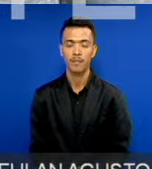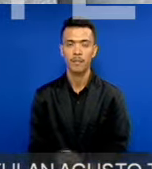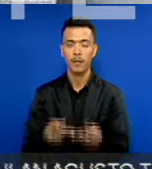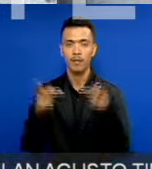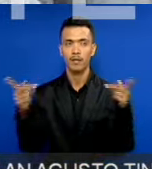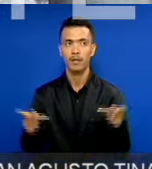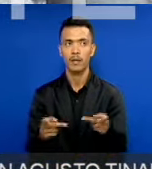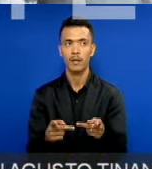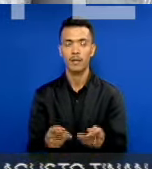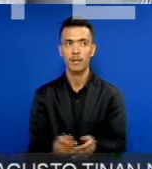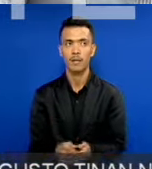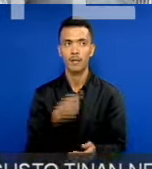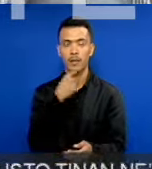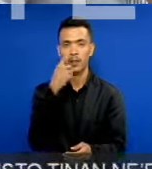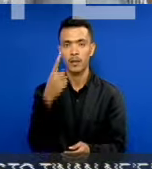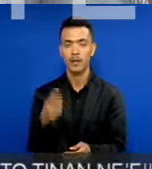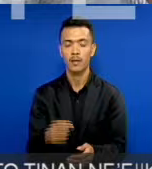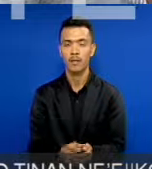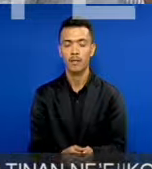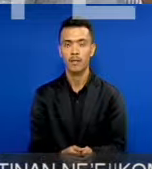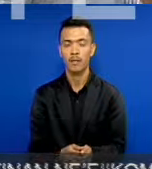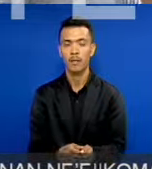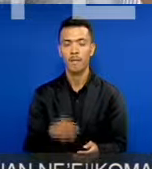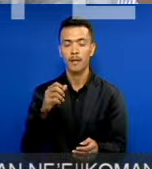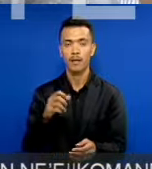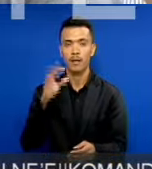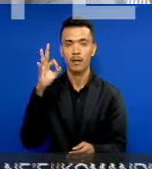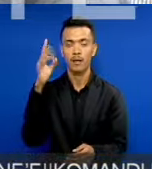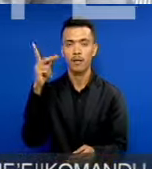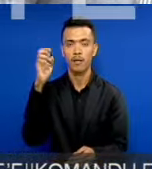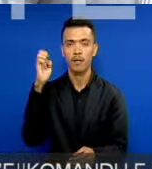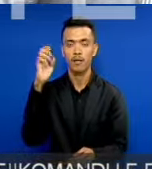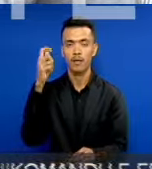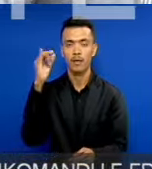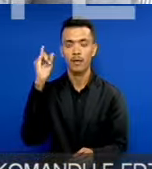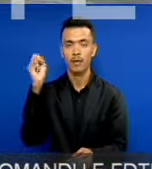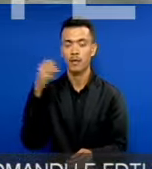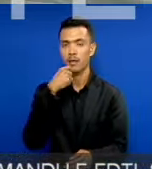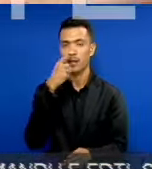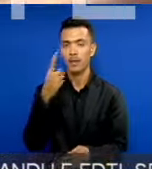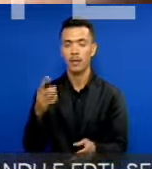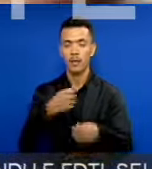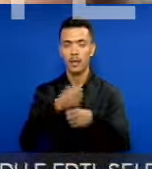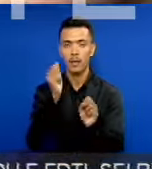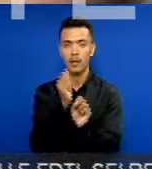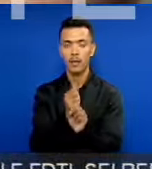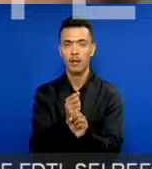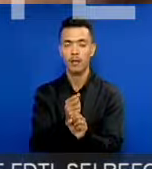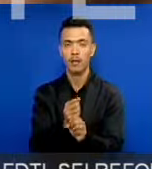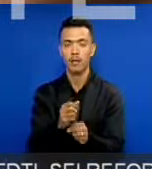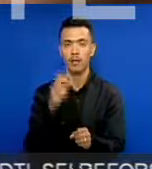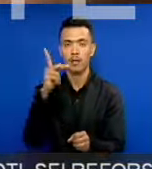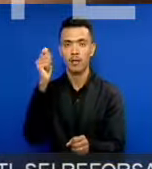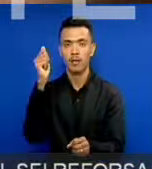Fátima Pereira Mendonça nebe descobre produção produto café de scrap original actuir iniciativa produção produto café